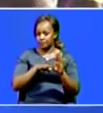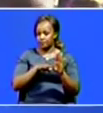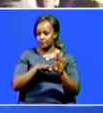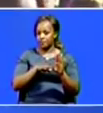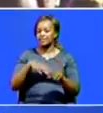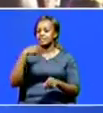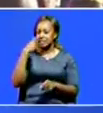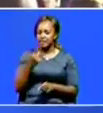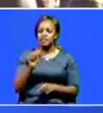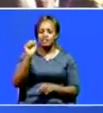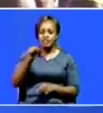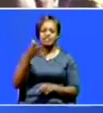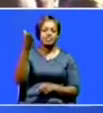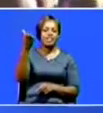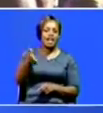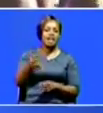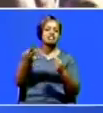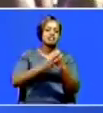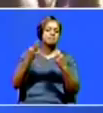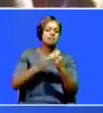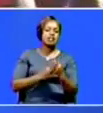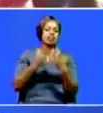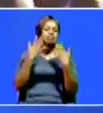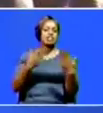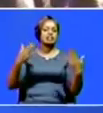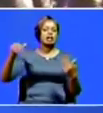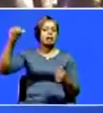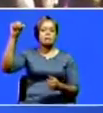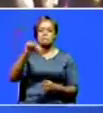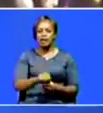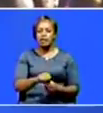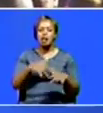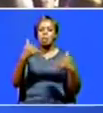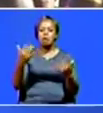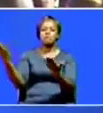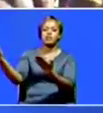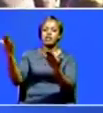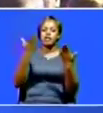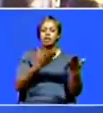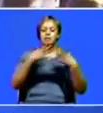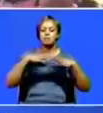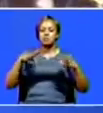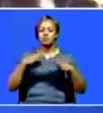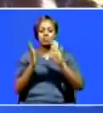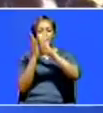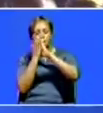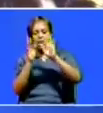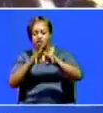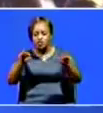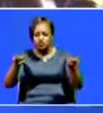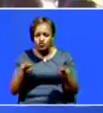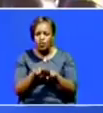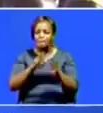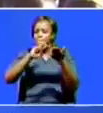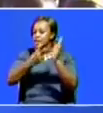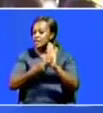Ati kule Kibra kumeumana. Ati sasa mwingine mlete watu kwa bedroom. Nikamwambia bwana, bedroom si